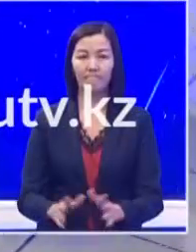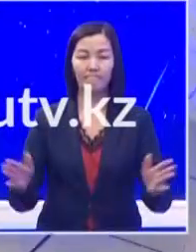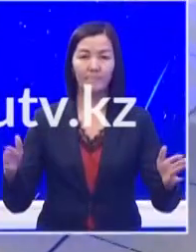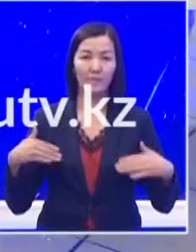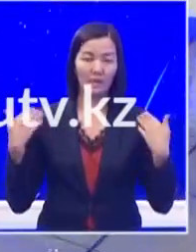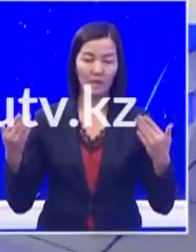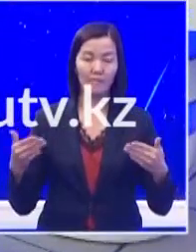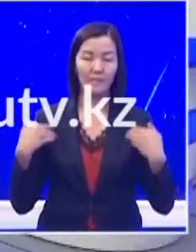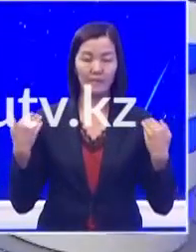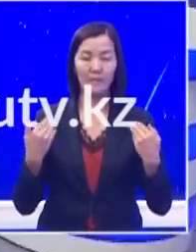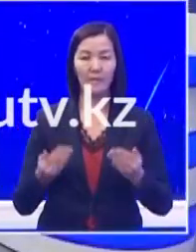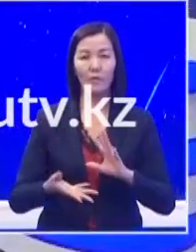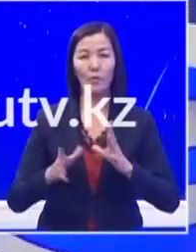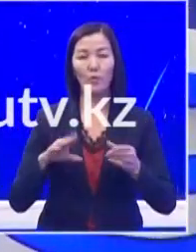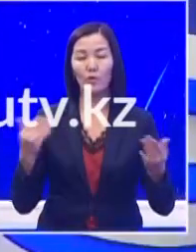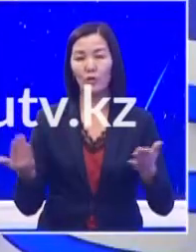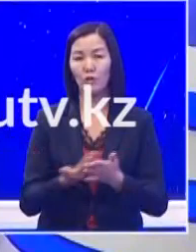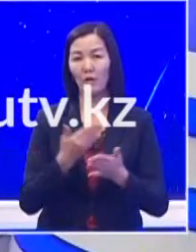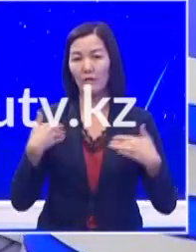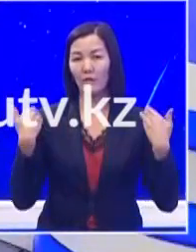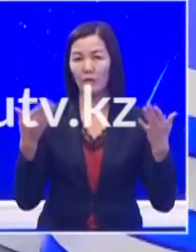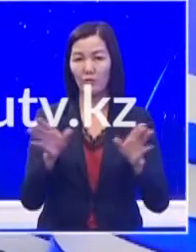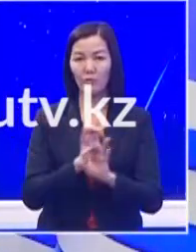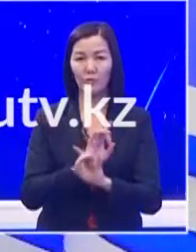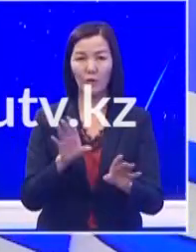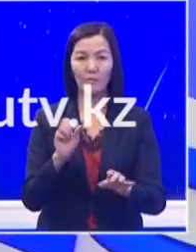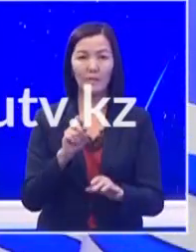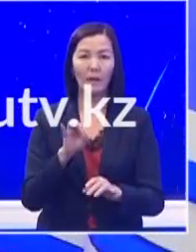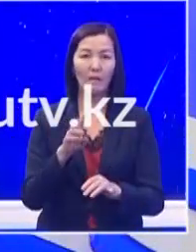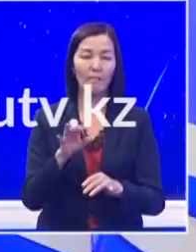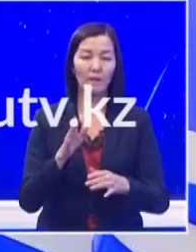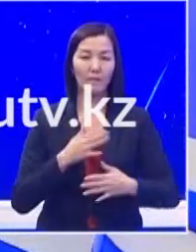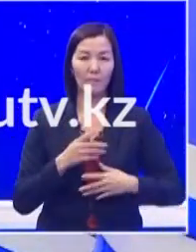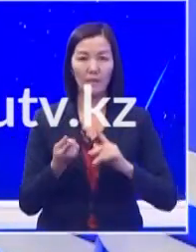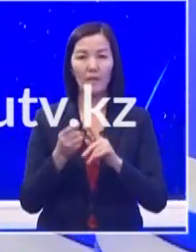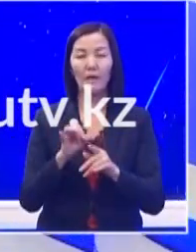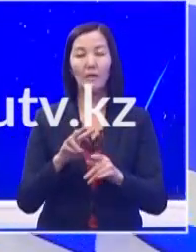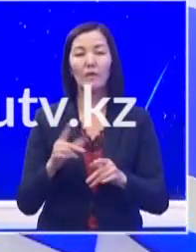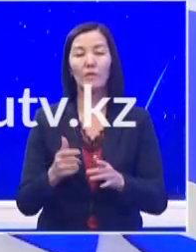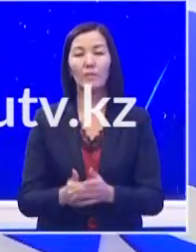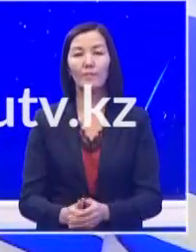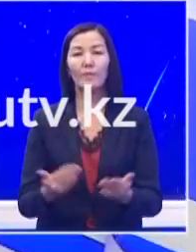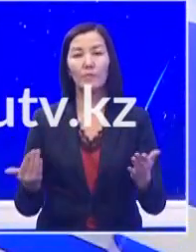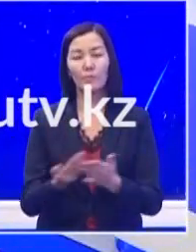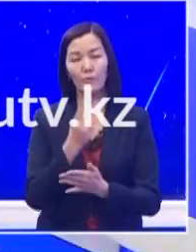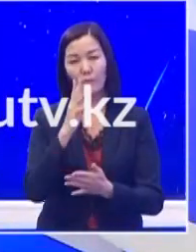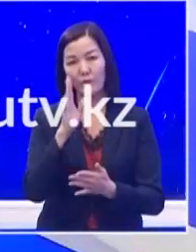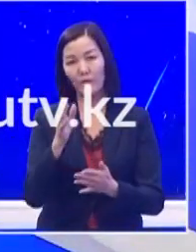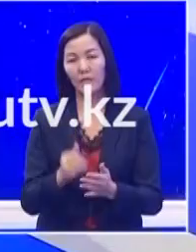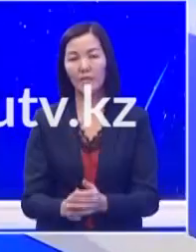Ассаламу алейкум, қадірмен көрермен, тікелей эфирде жаңалықтар, студияда Алмат Хамид, сурдалдырмада Айгүл Жұмашқызы. Бүгін көретіндеріңіз.